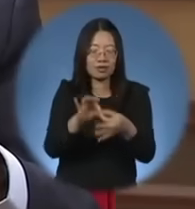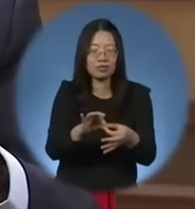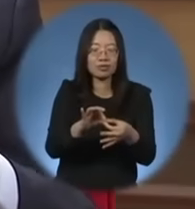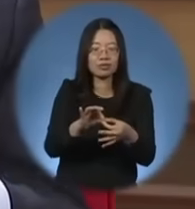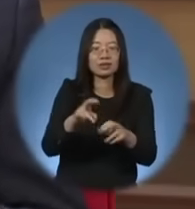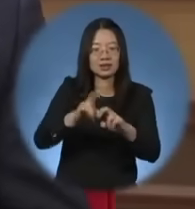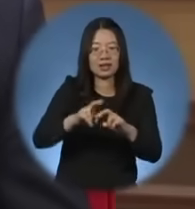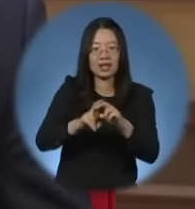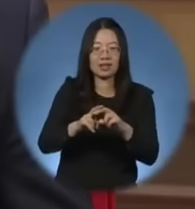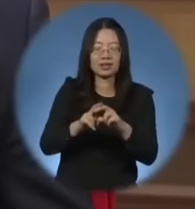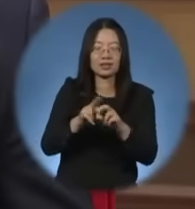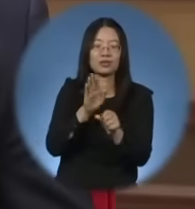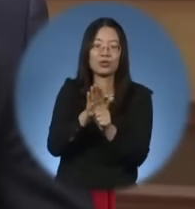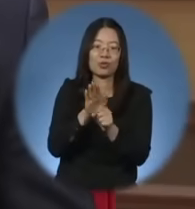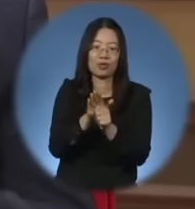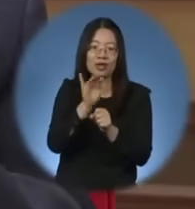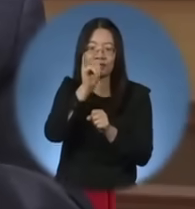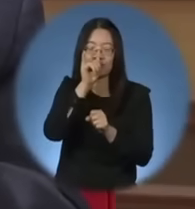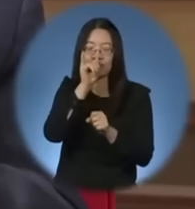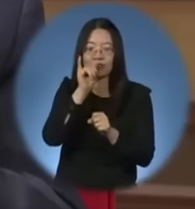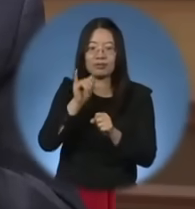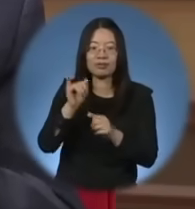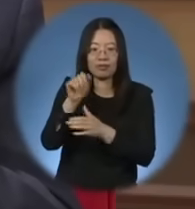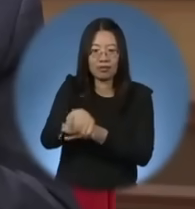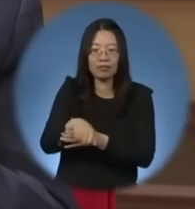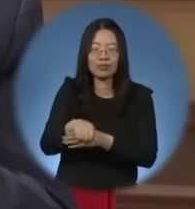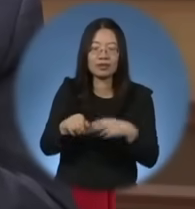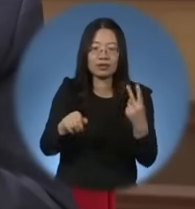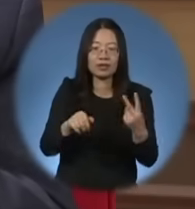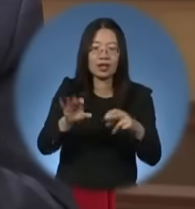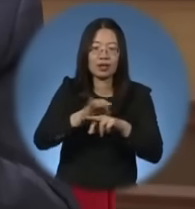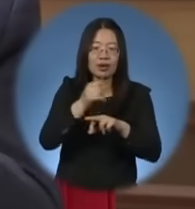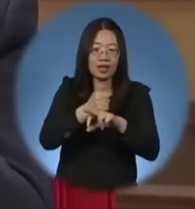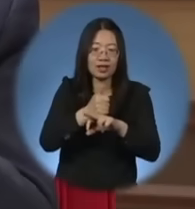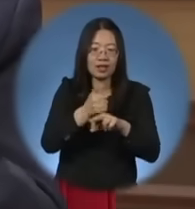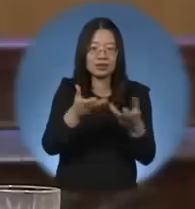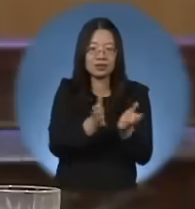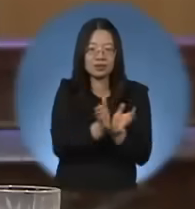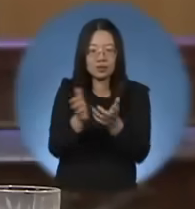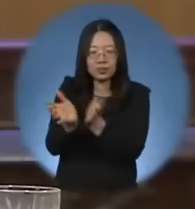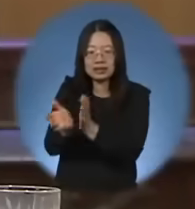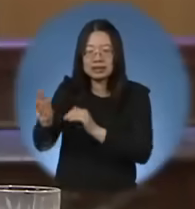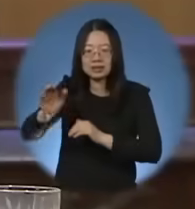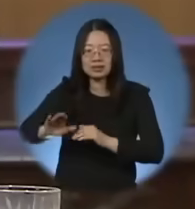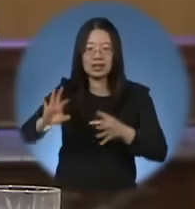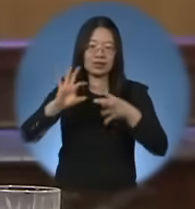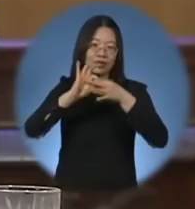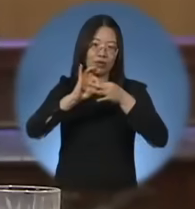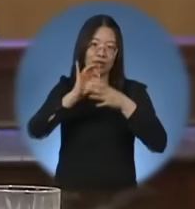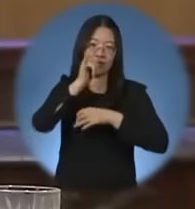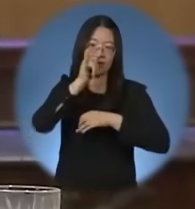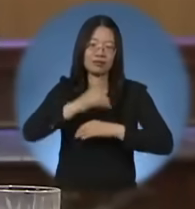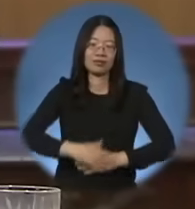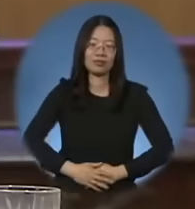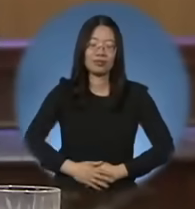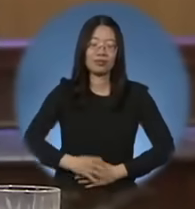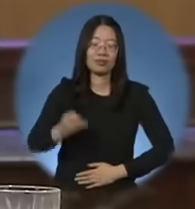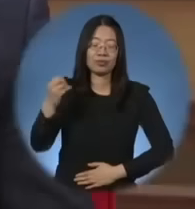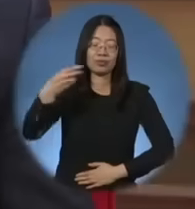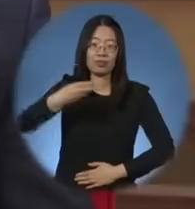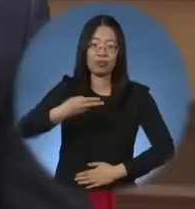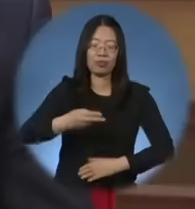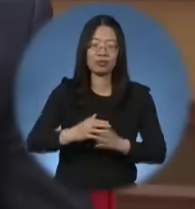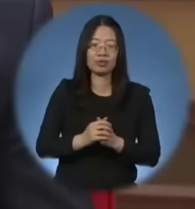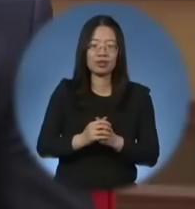거예요네 그러니까 한 두 개의 왕조이다 왕조에 예 그렇군요